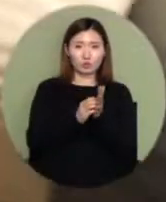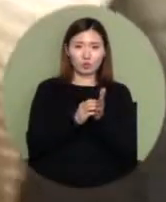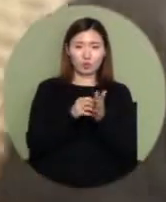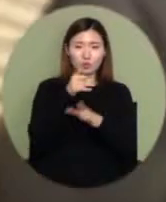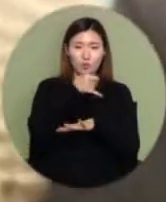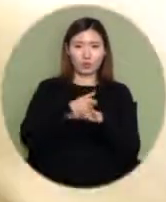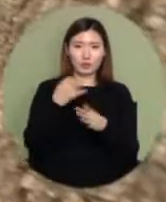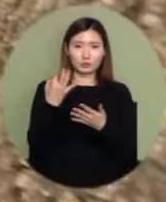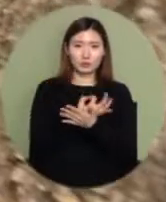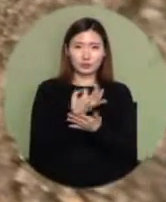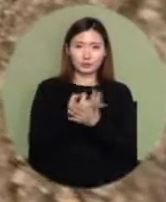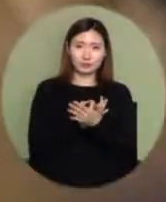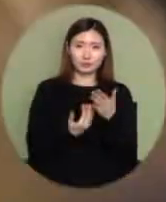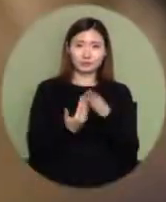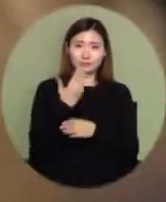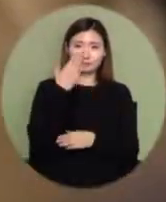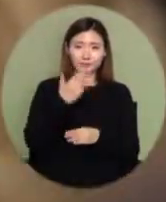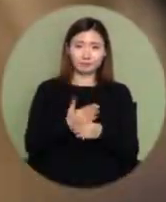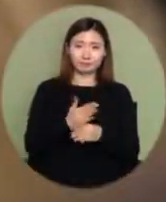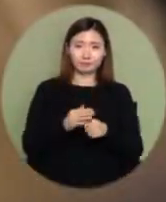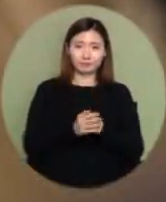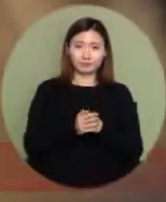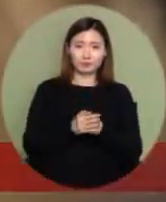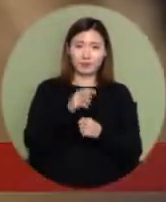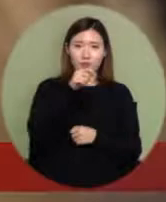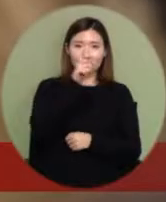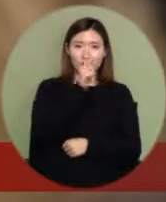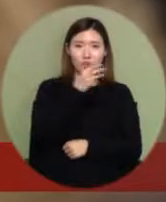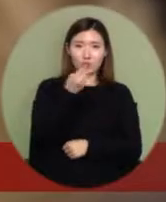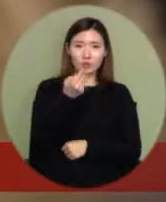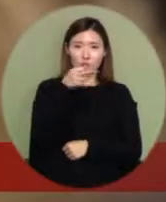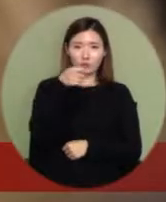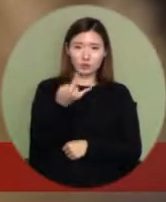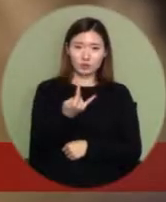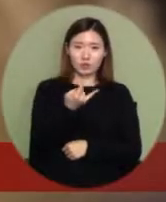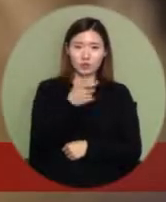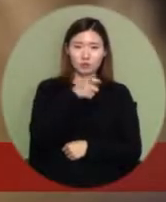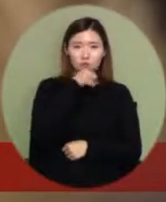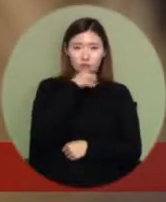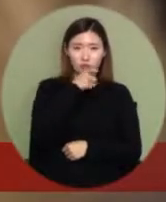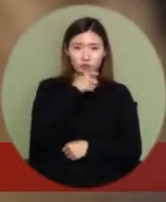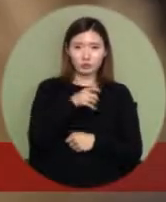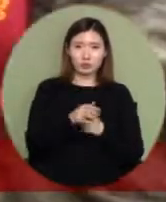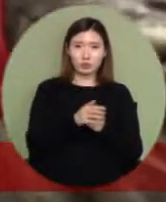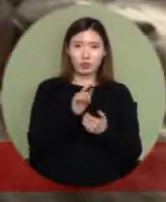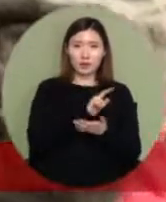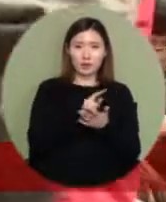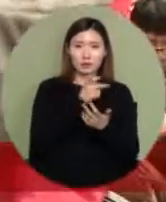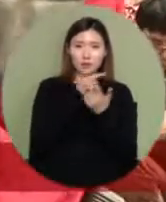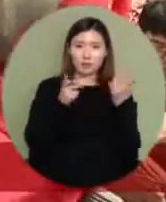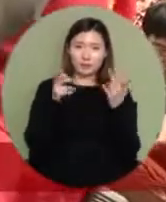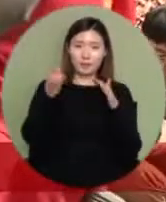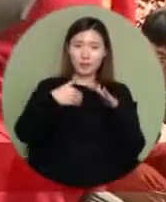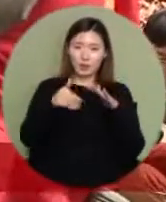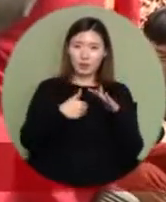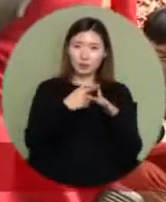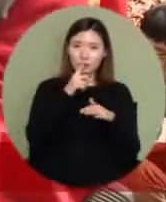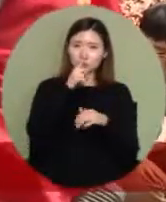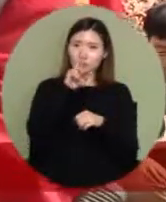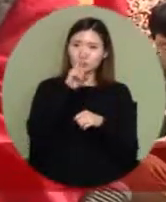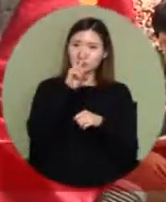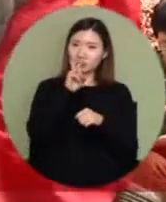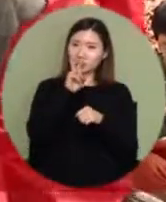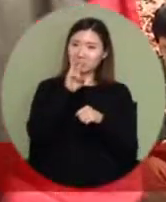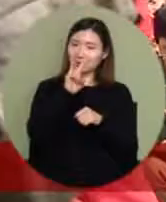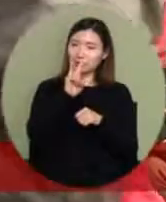소득을 올리고 있습니다. 예, 저 이 고로쇠 수액을 가평군의 명지산 같은 경우에는 채취한 지가 한 뭐 불과 한